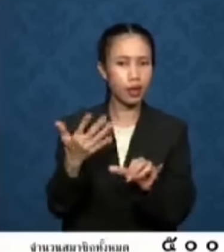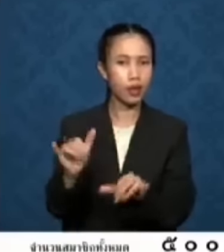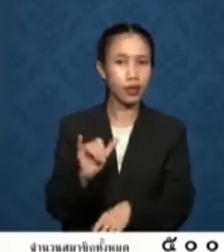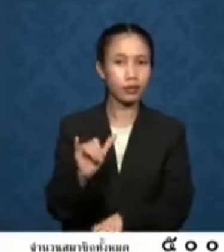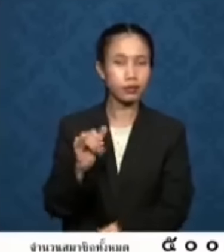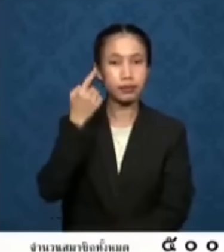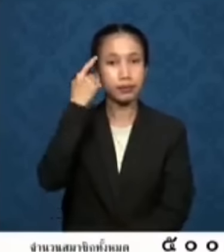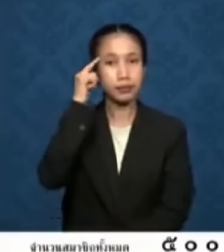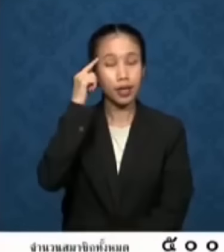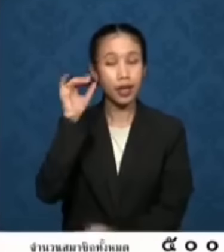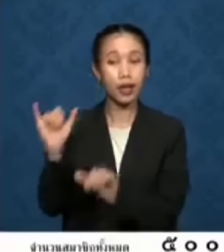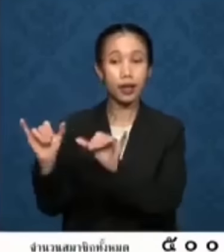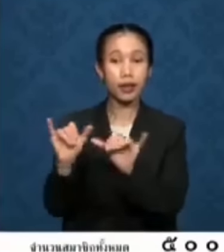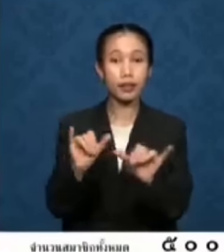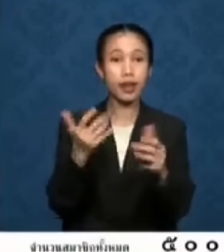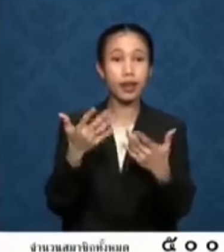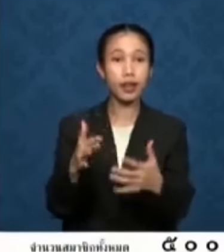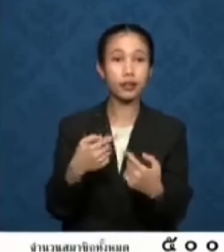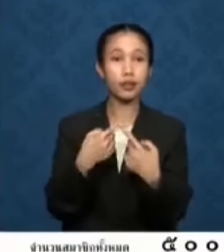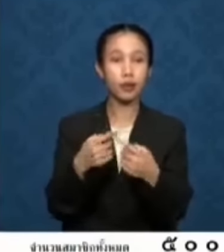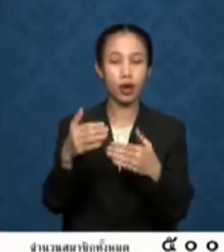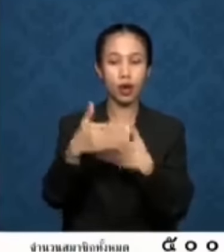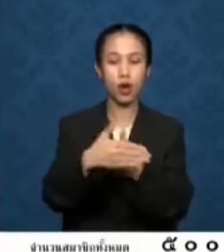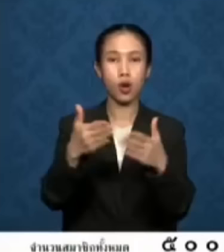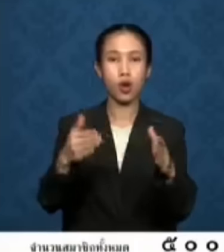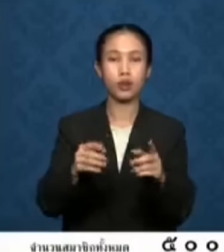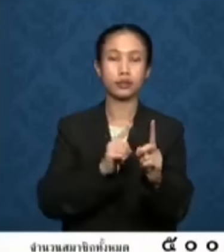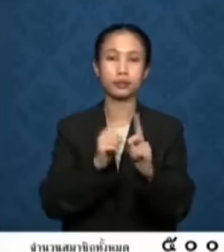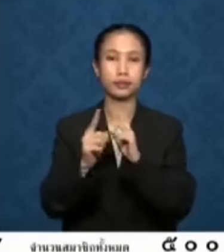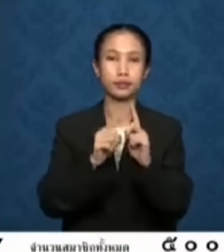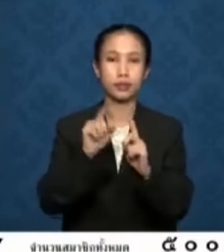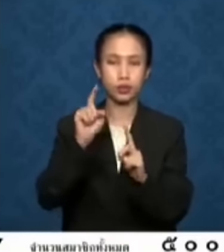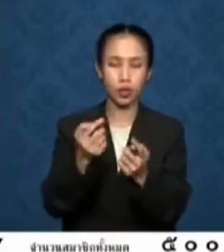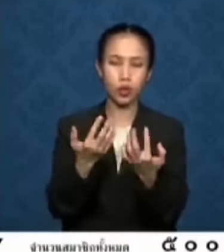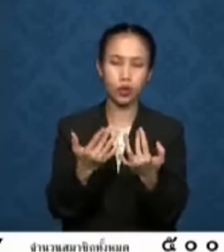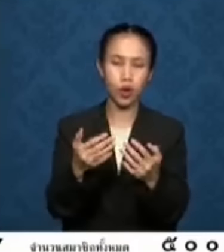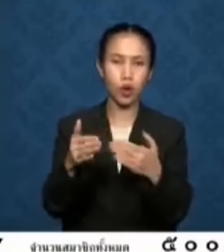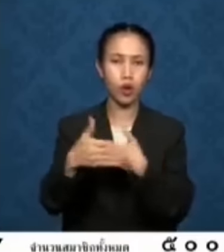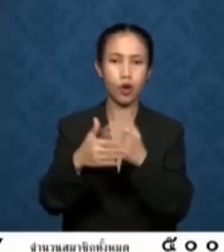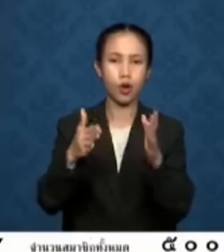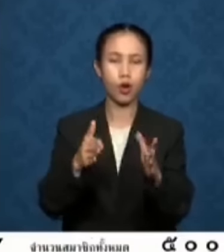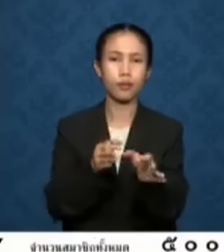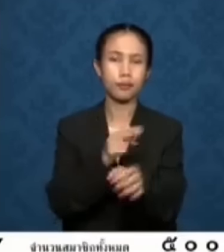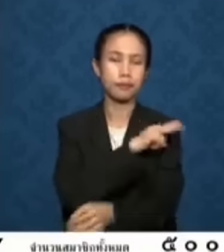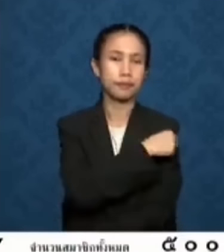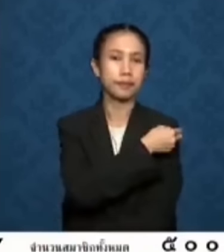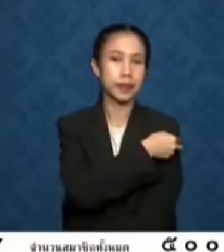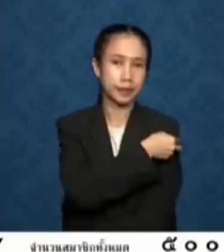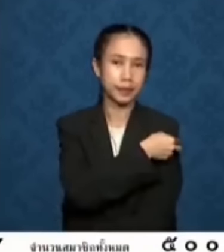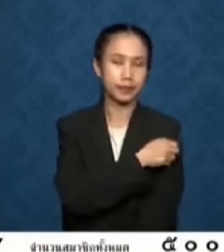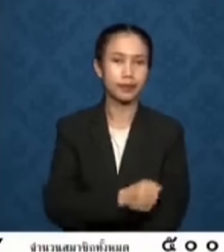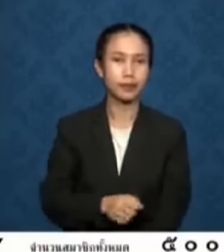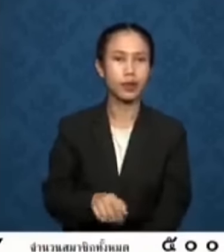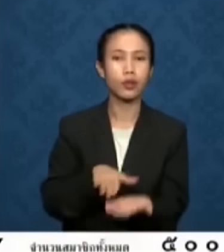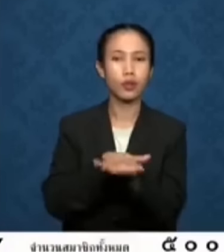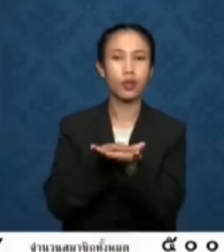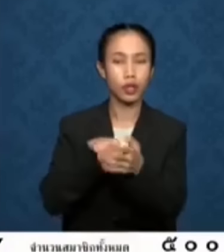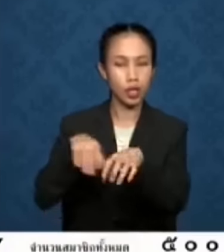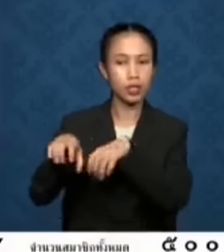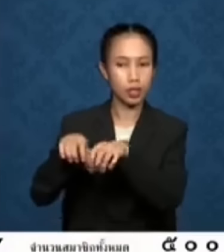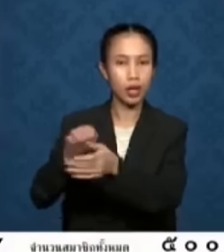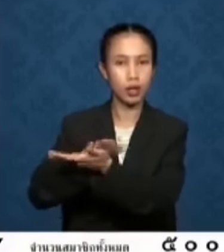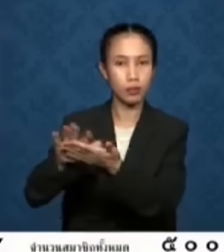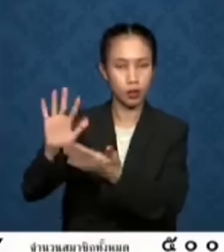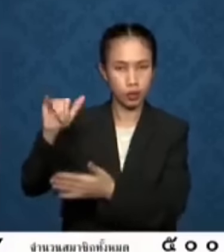การยึดห้องหลังบัลลังก์โดยรองอ๋องถึงกับต้องออกมาขออภัยกับผู้ที่มาชี้แจง